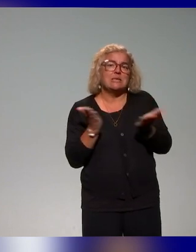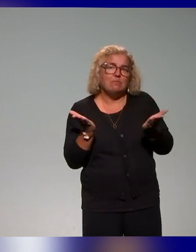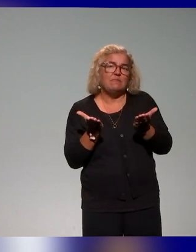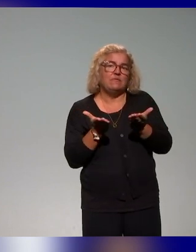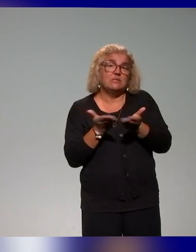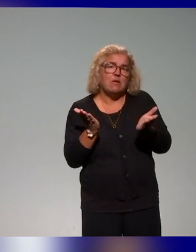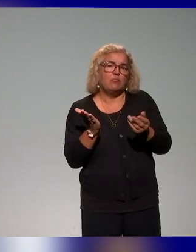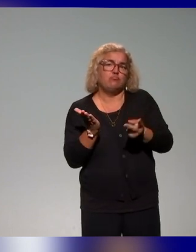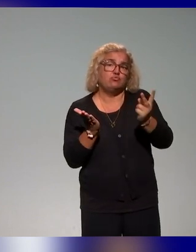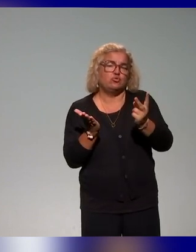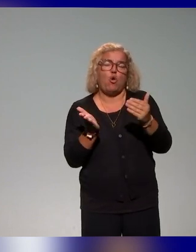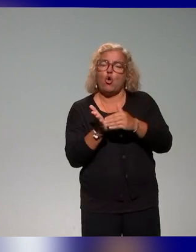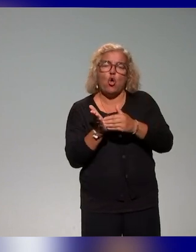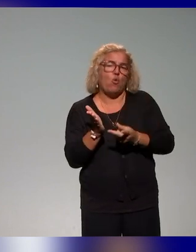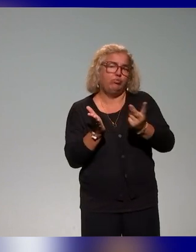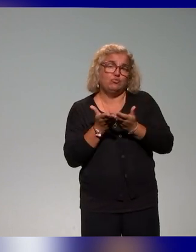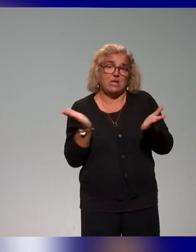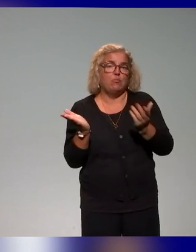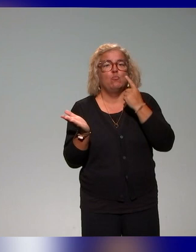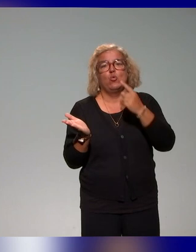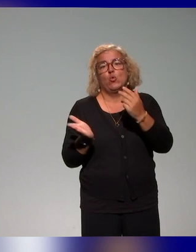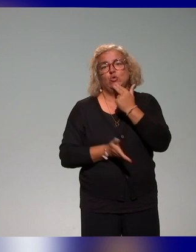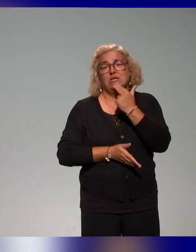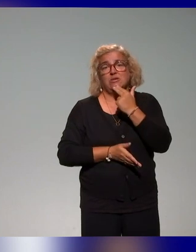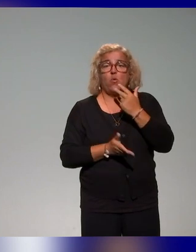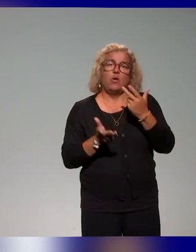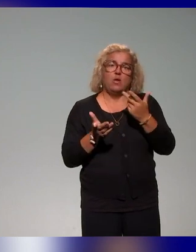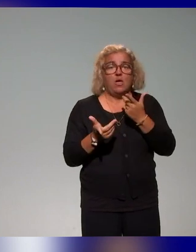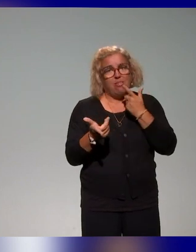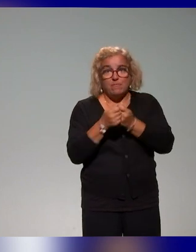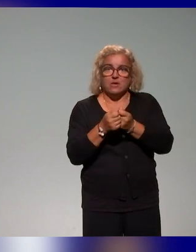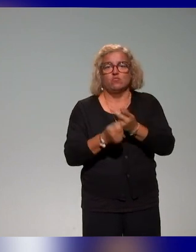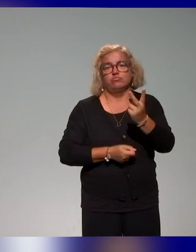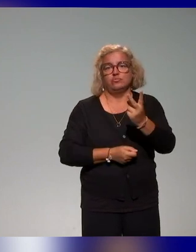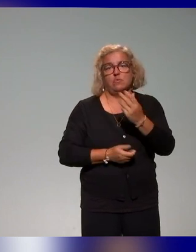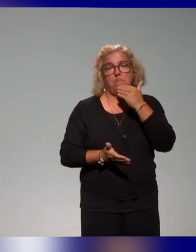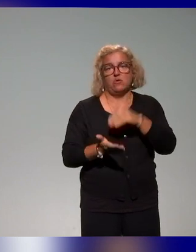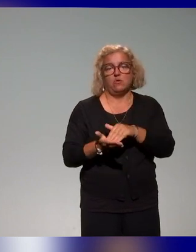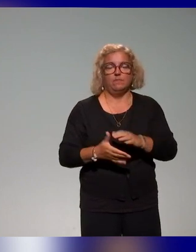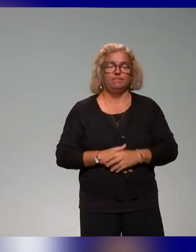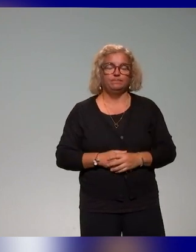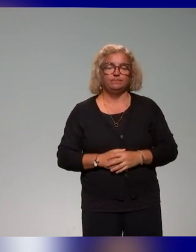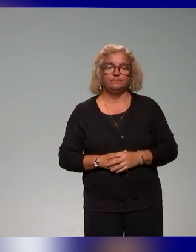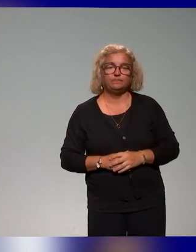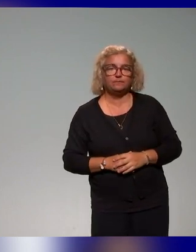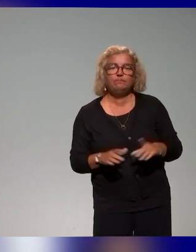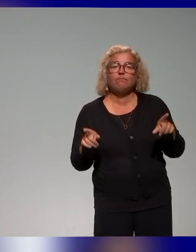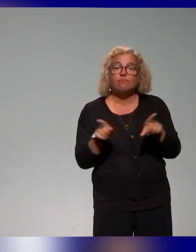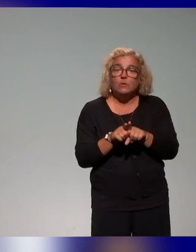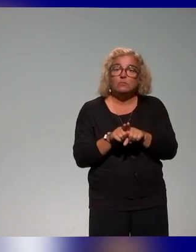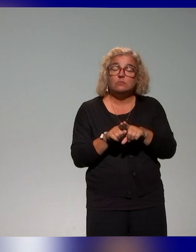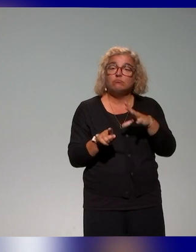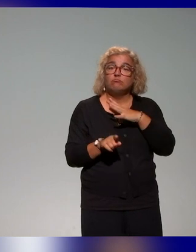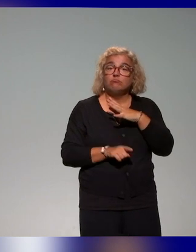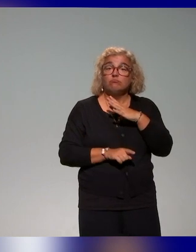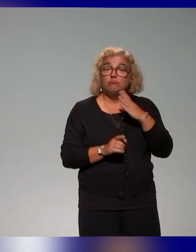soit encore plus simple à utiliser et encore plus adapté. Et enfin, on a mis en place, effectivement, dans